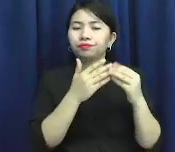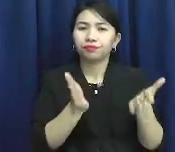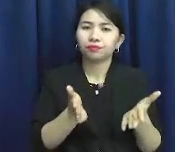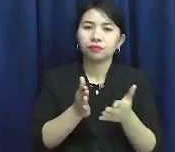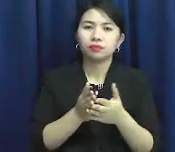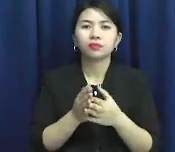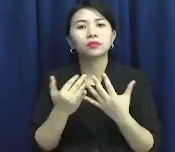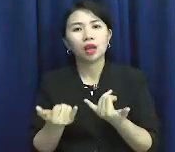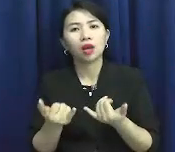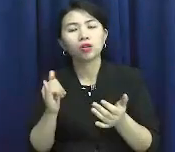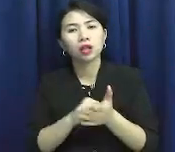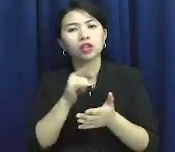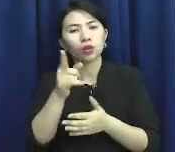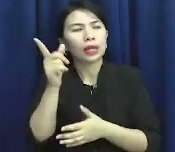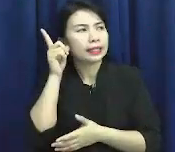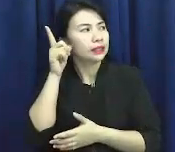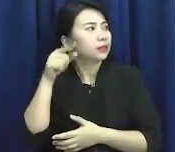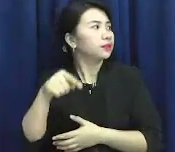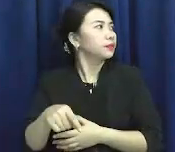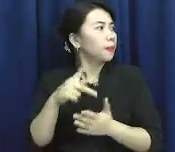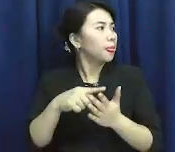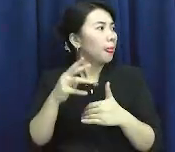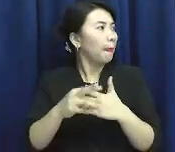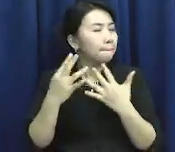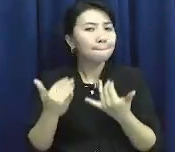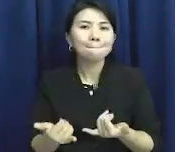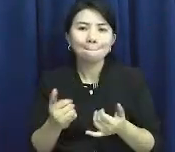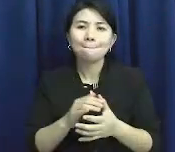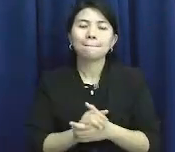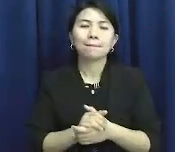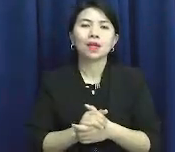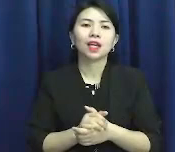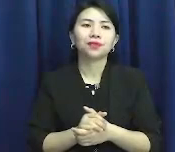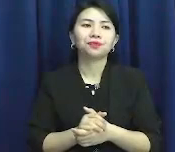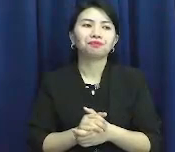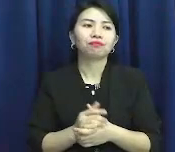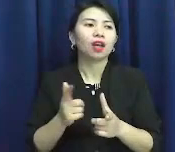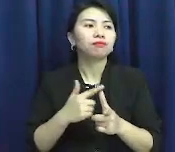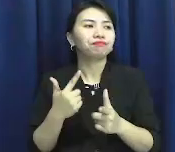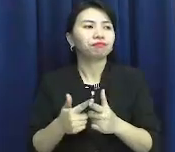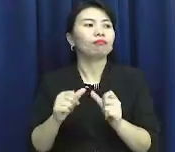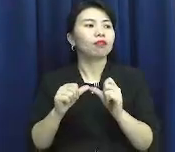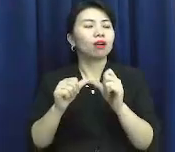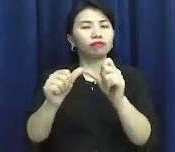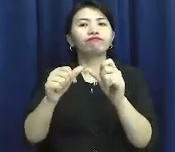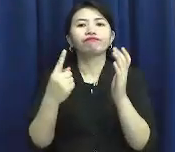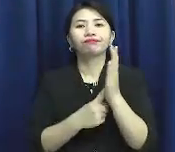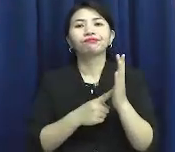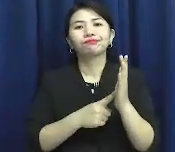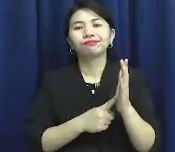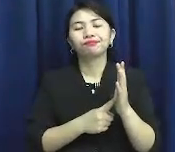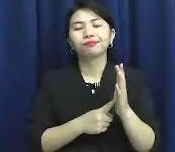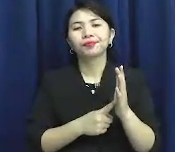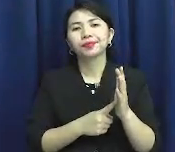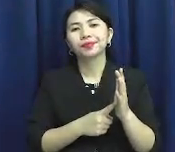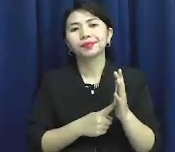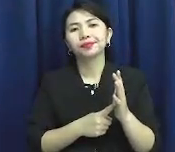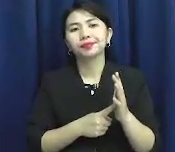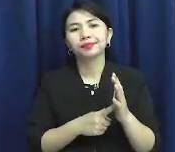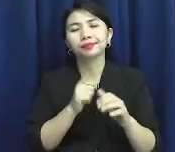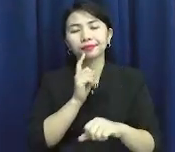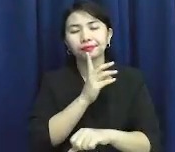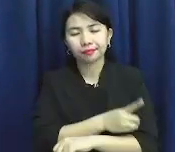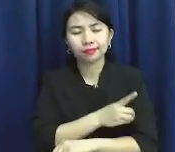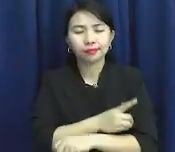Ngayon, narinig ka ngayon, ngayong topic natin, narinig ka ng ganito, then continue this season spiritually.